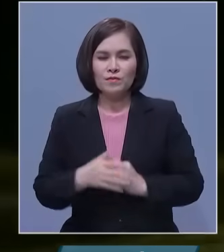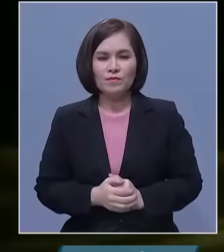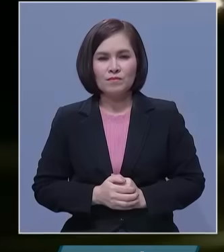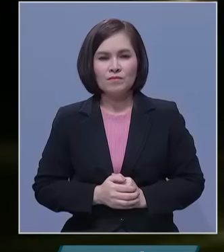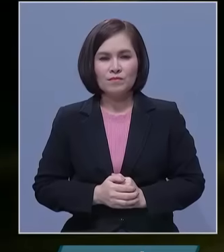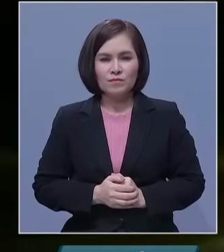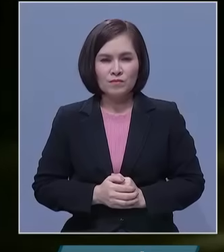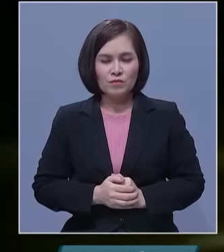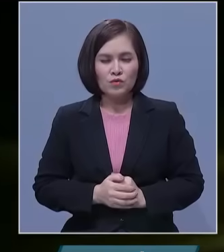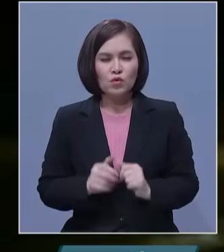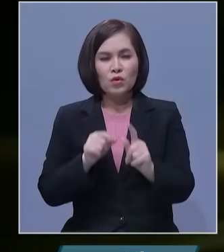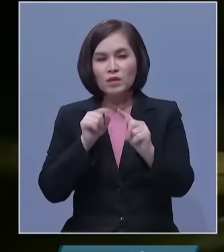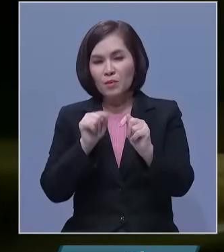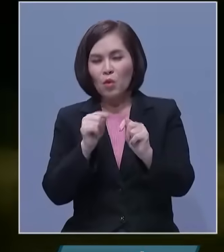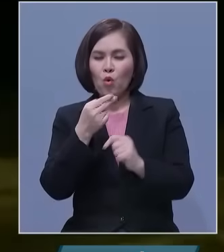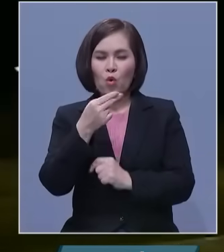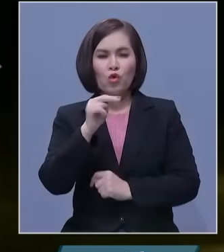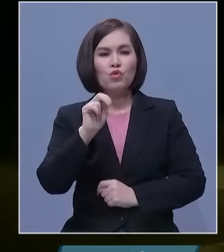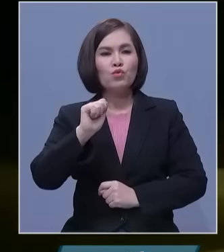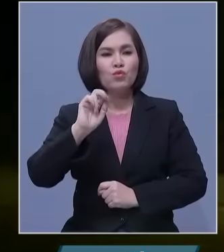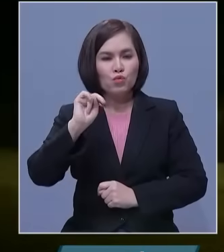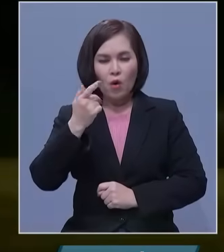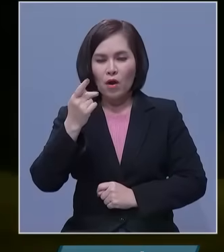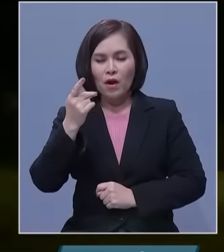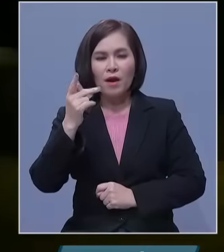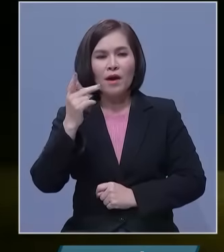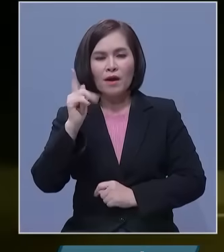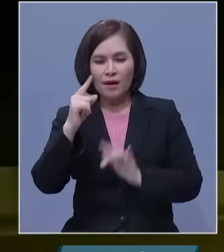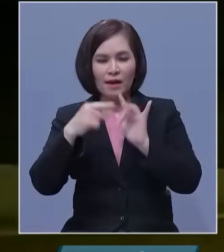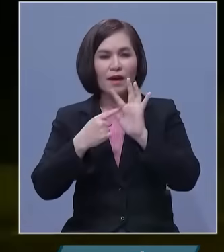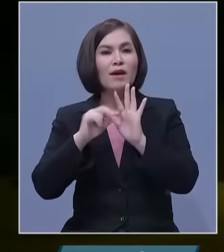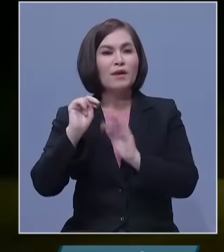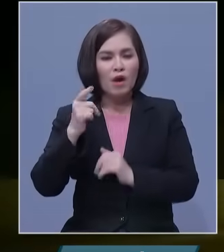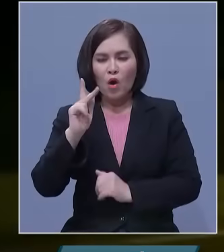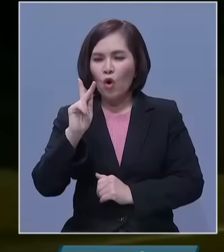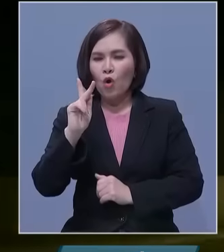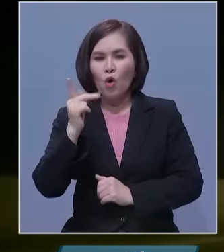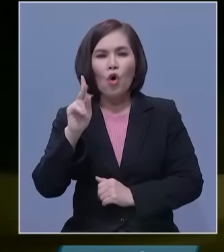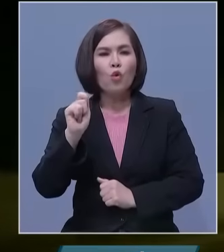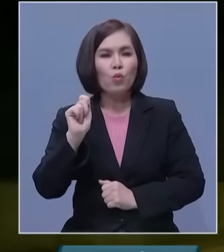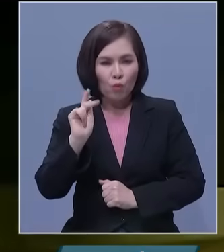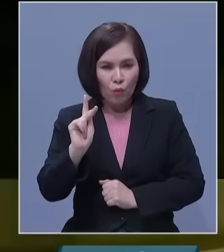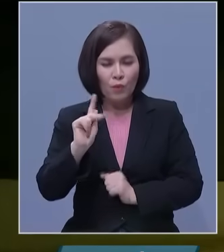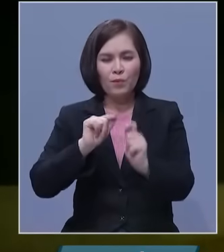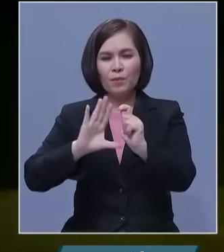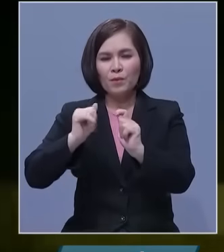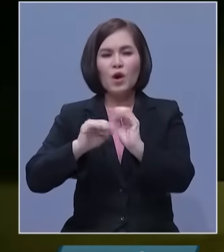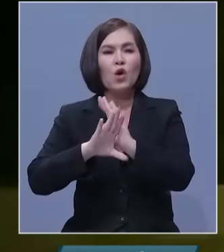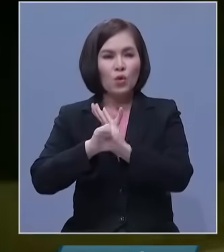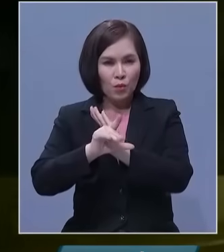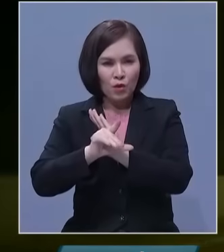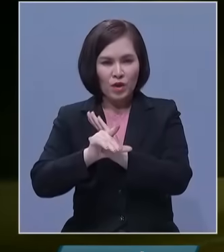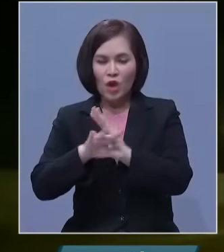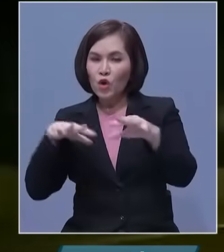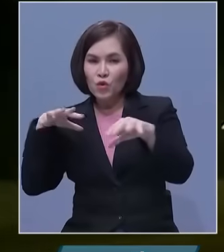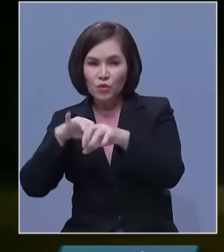วย์ตำบลหนองข้างคอกอำเภอเมืองจังหวัดชลบุรีโดยก่อนที่จะมีการพุ่งชนนะครับในคลิปมีการโต้เถียงกันระหว่